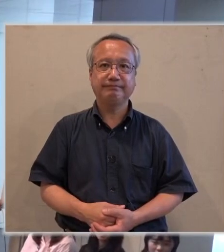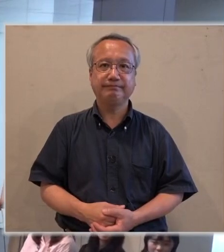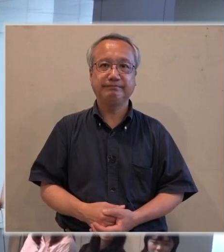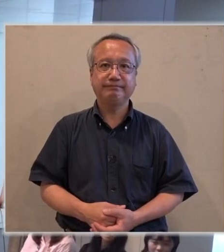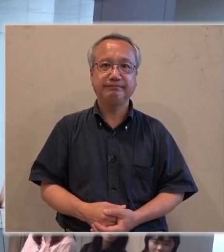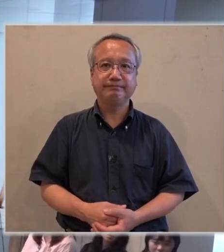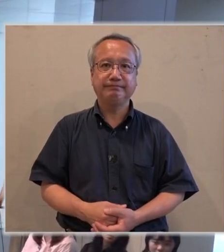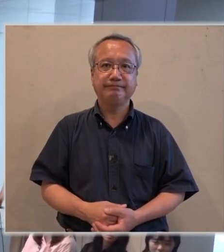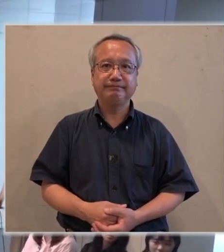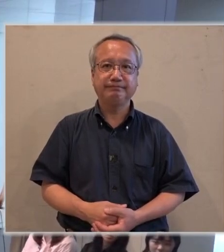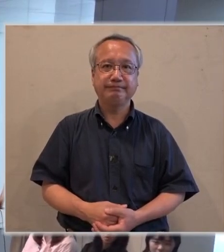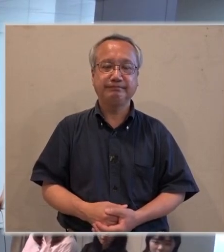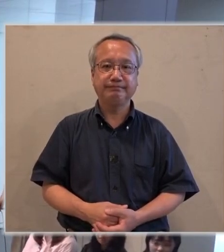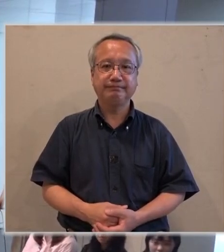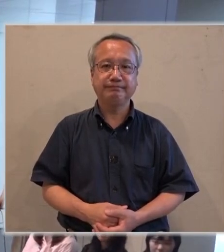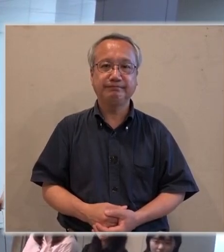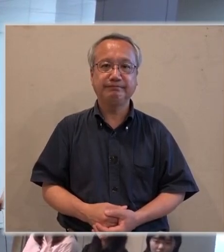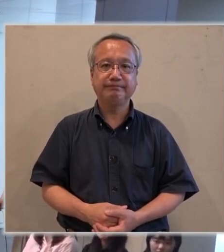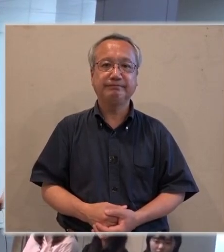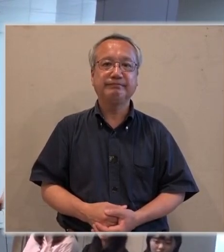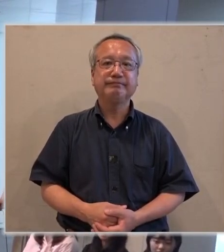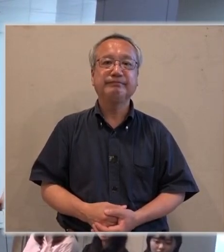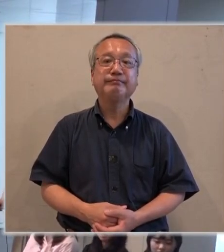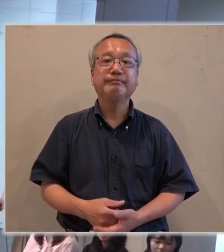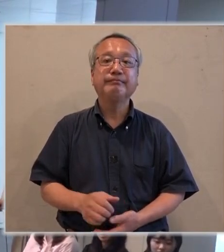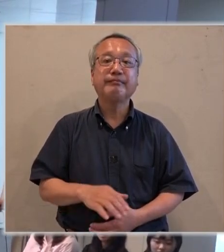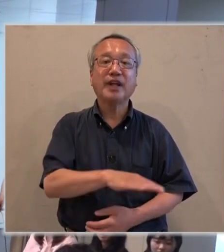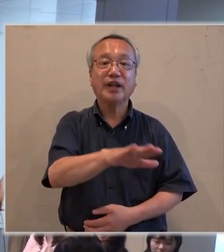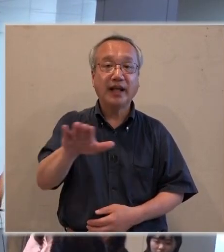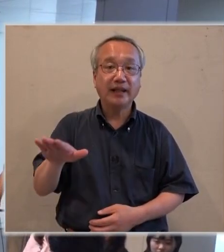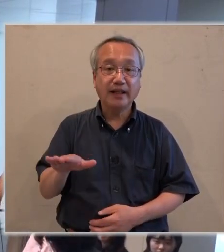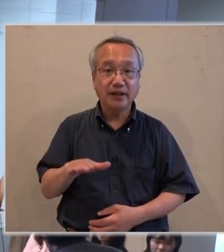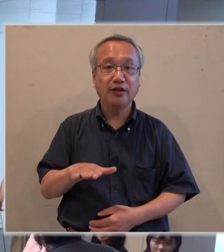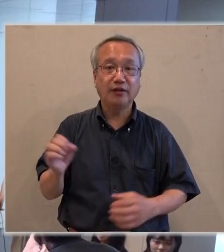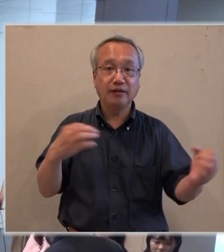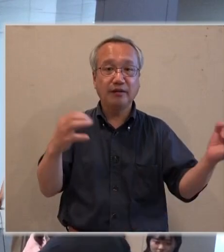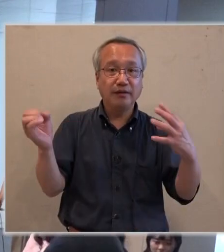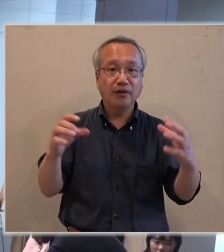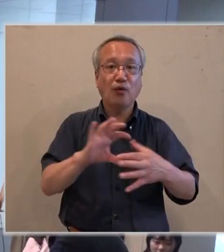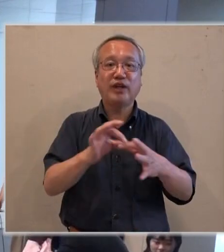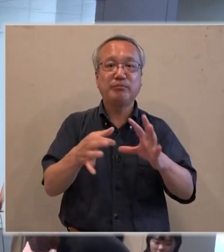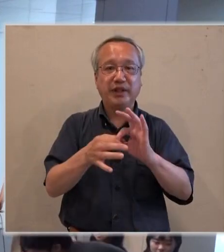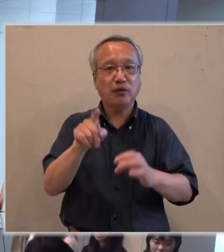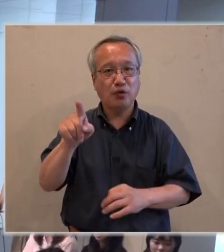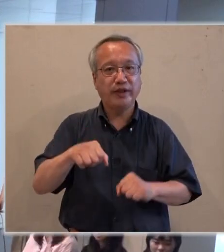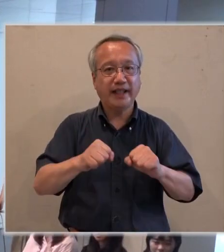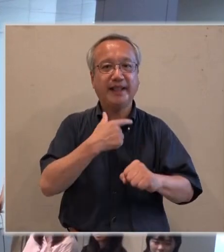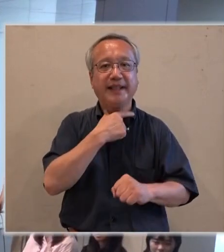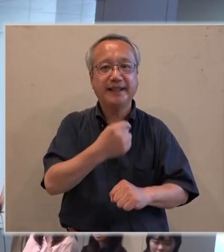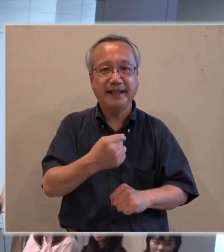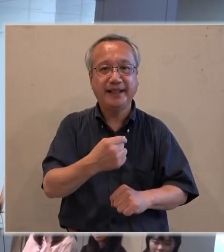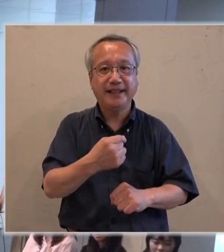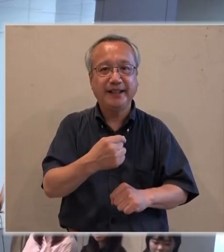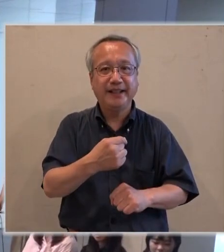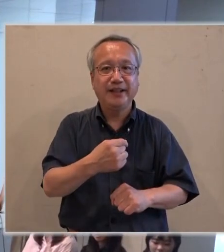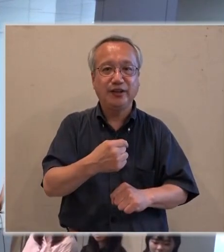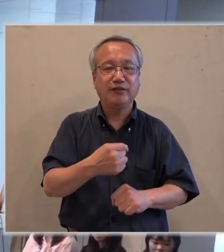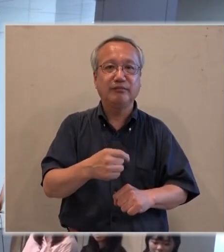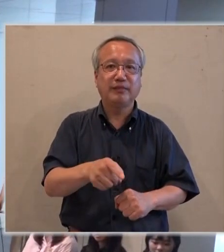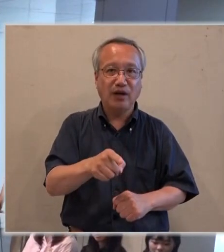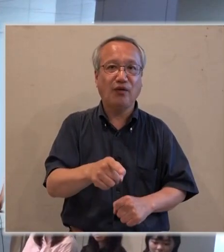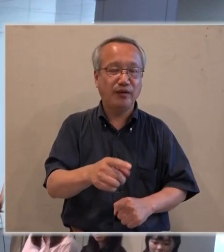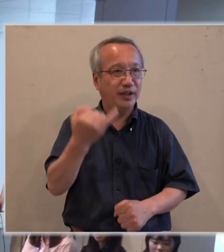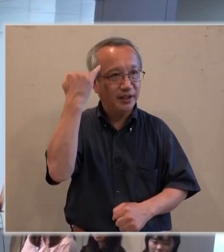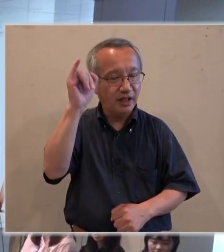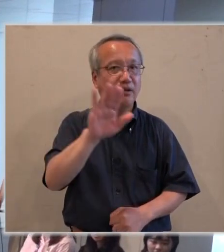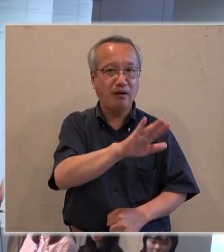あ、よろしいですか。 はい。 皆さんのオリンピックこういうふうにやっていきたいんだっていう意見、非常に、こういう意見もあるんだなと思